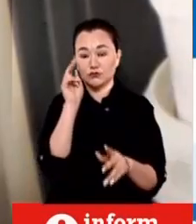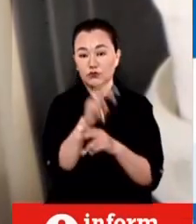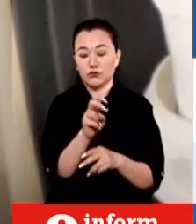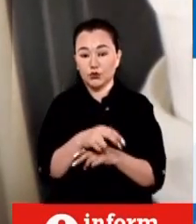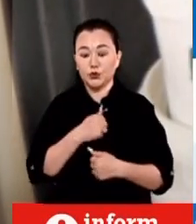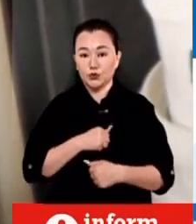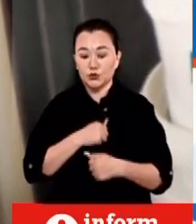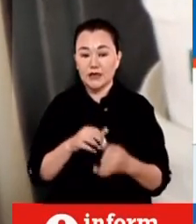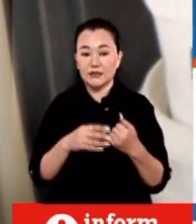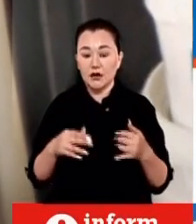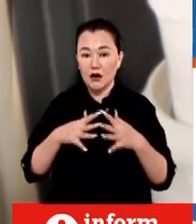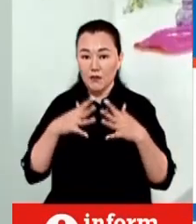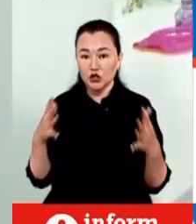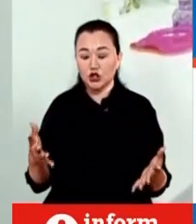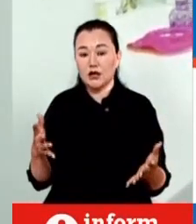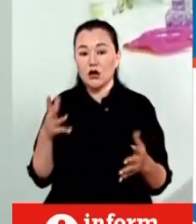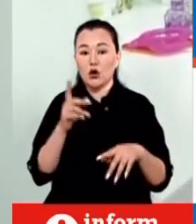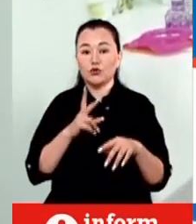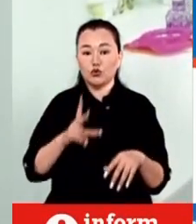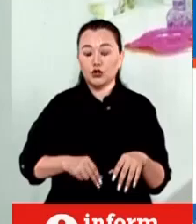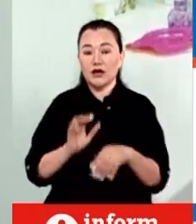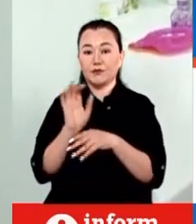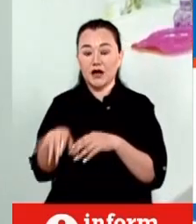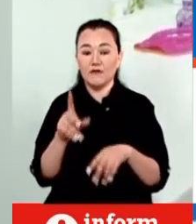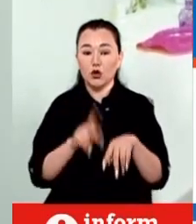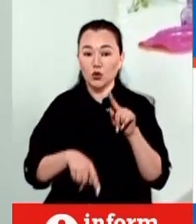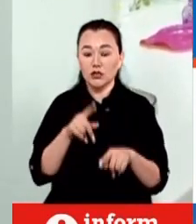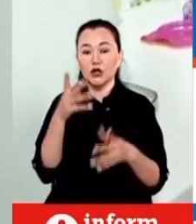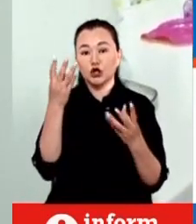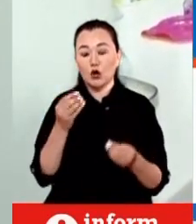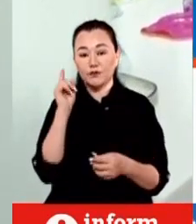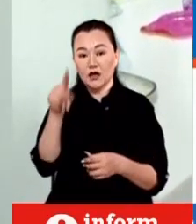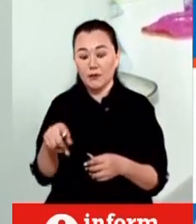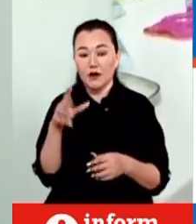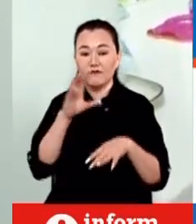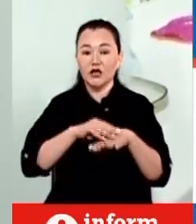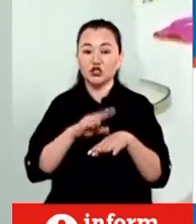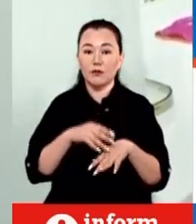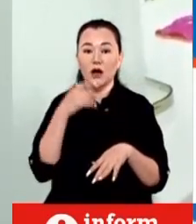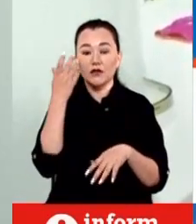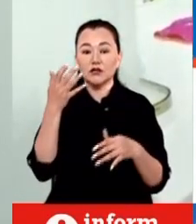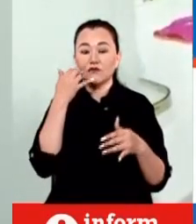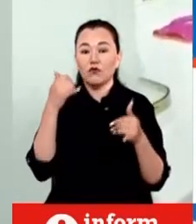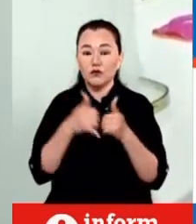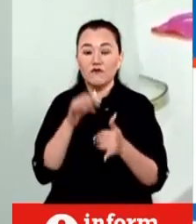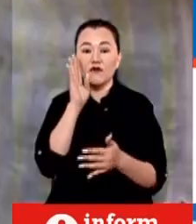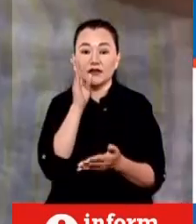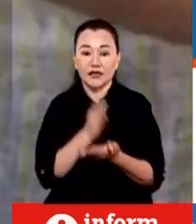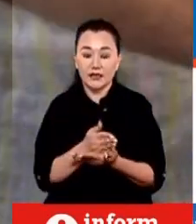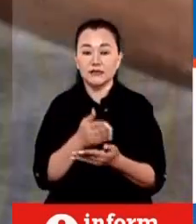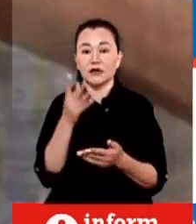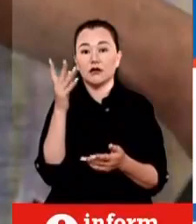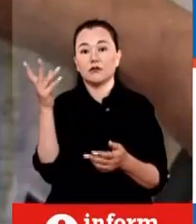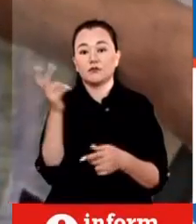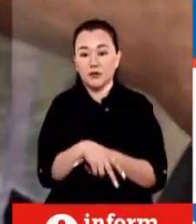душ. Семья большая, дочки отправила к родственникам. Днем они там, вечером, когда созваниваемся, воду дали, они